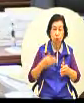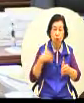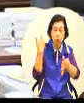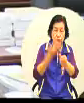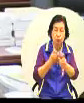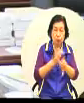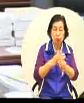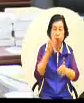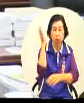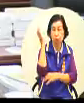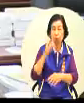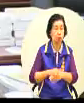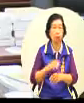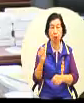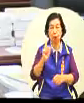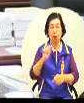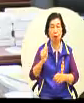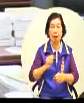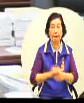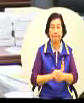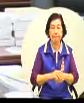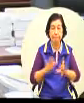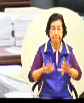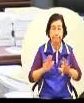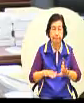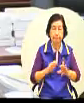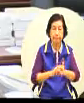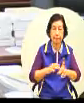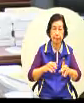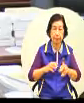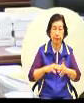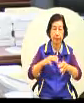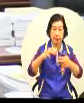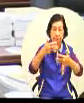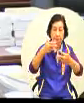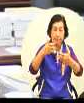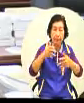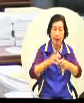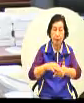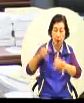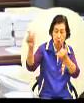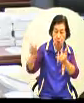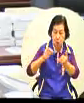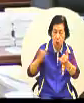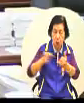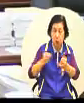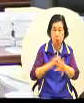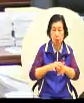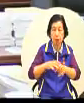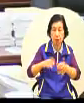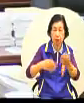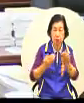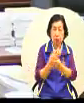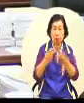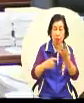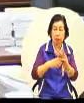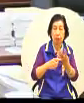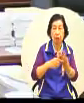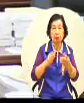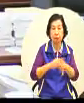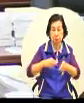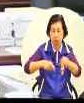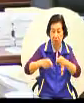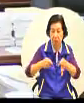望因为八八风灾许多的产业计划是失败的，我们要重新的检